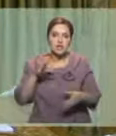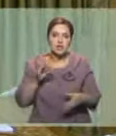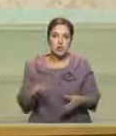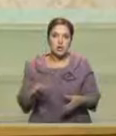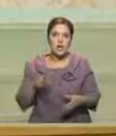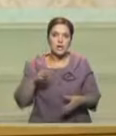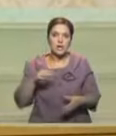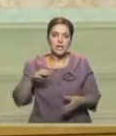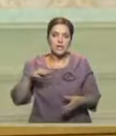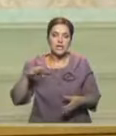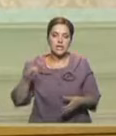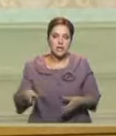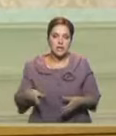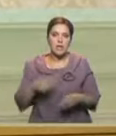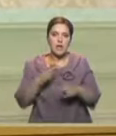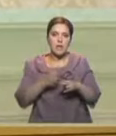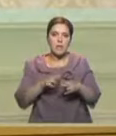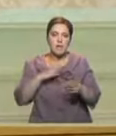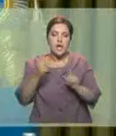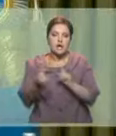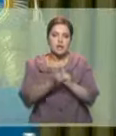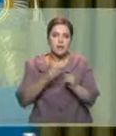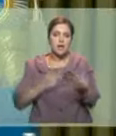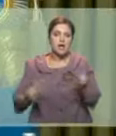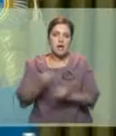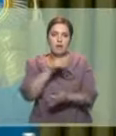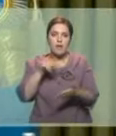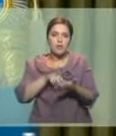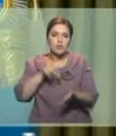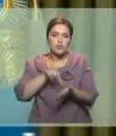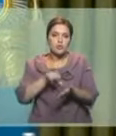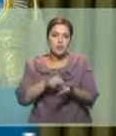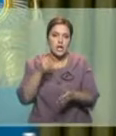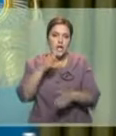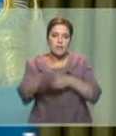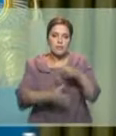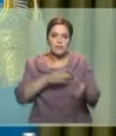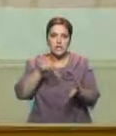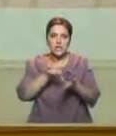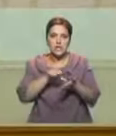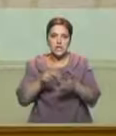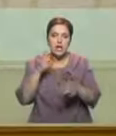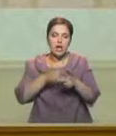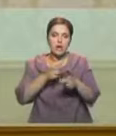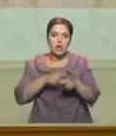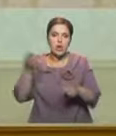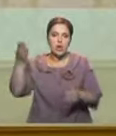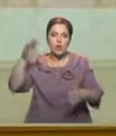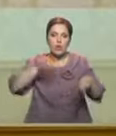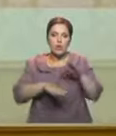mittal лакшми mittal а также на встрече были затронуты вопросы участие одного из мировых лидеров области металлургии и горно-добывающей